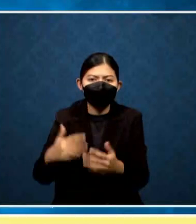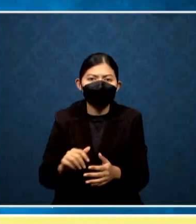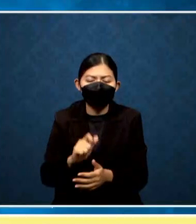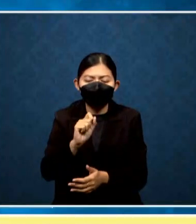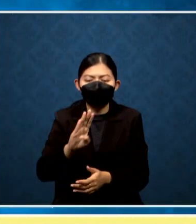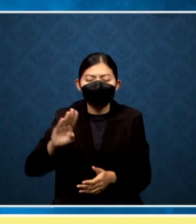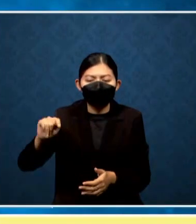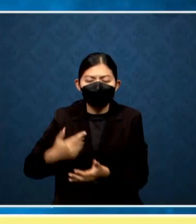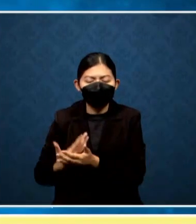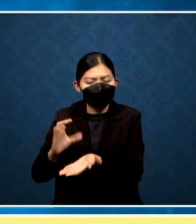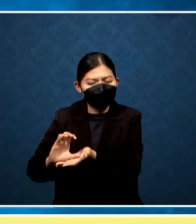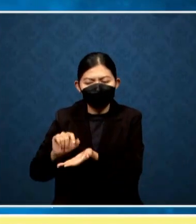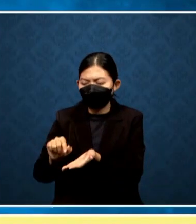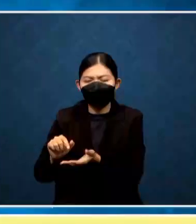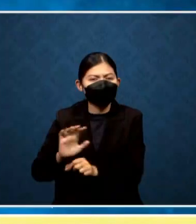ล บ